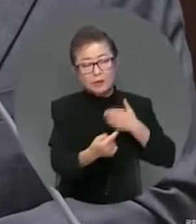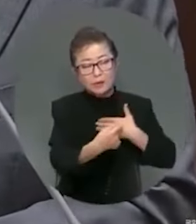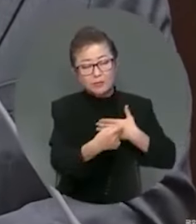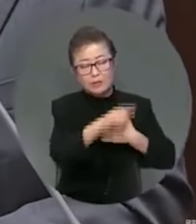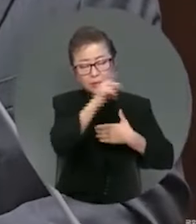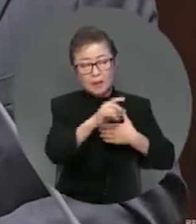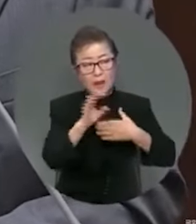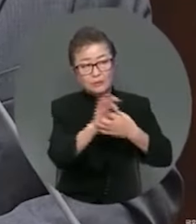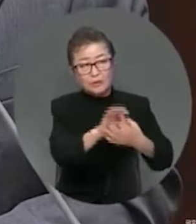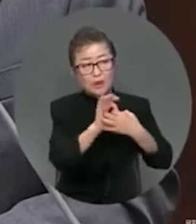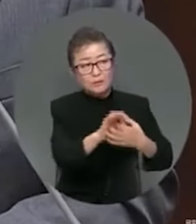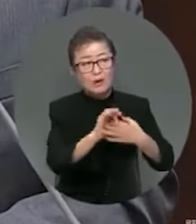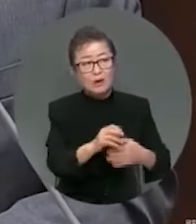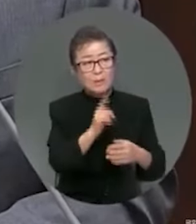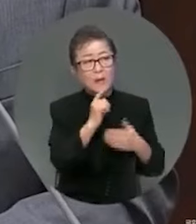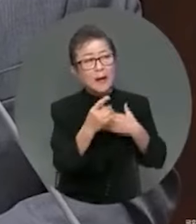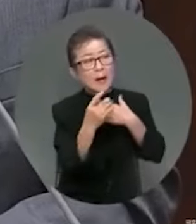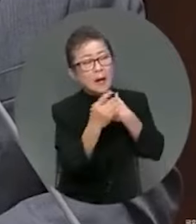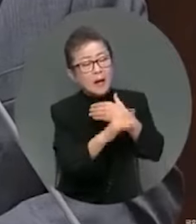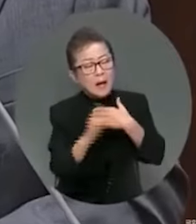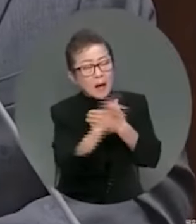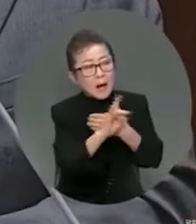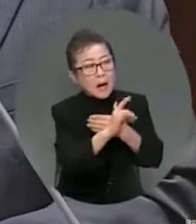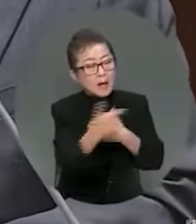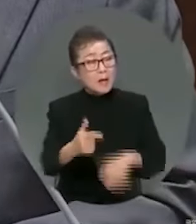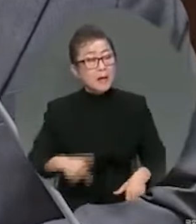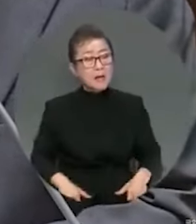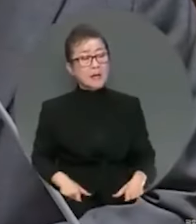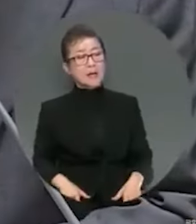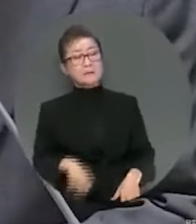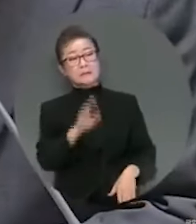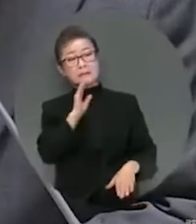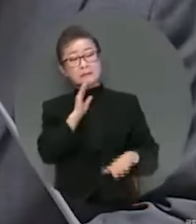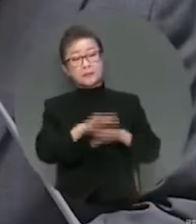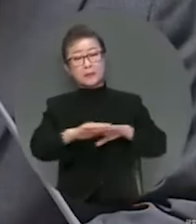다시 말씀드려서 편선 정치가 의회